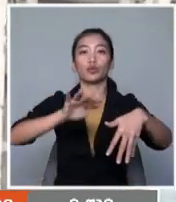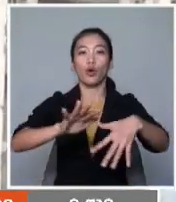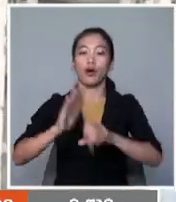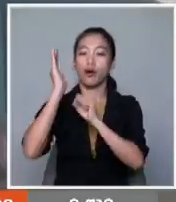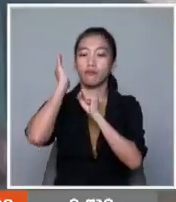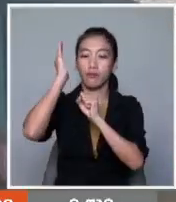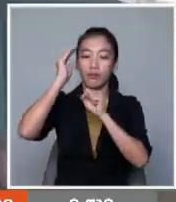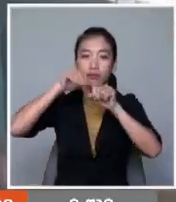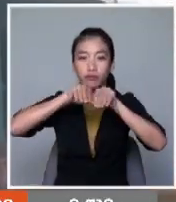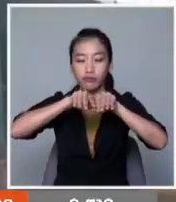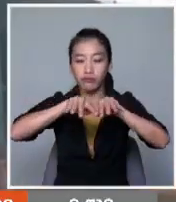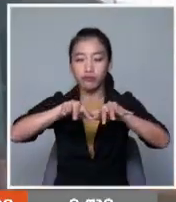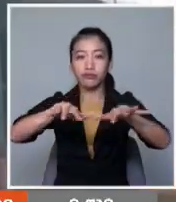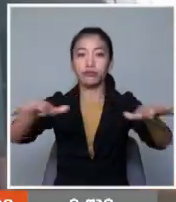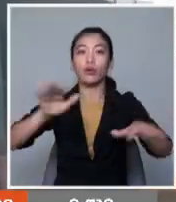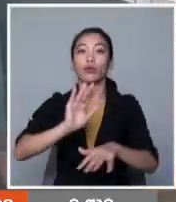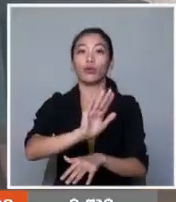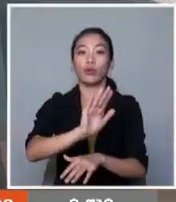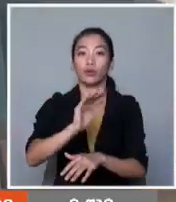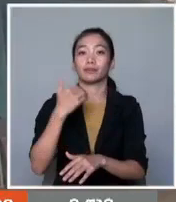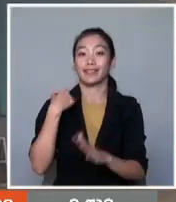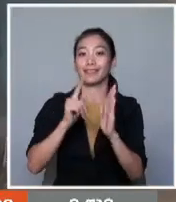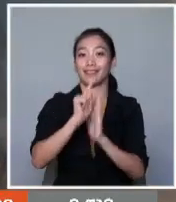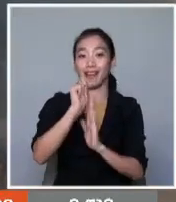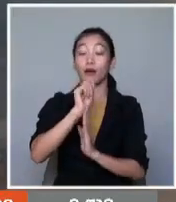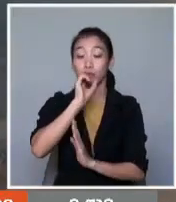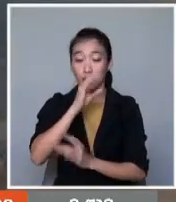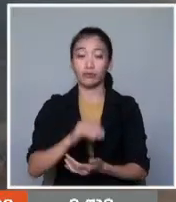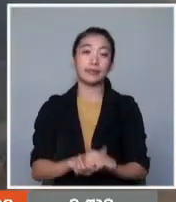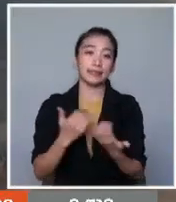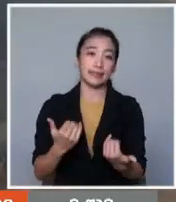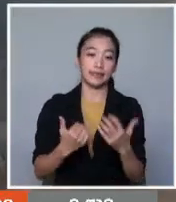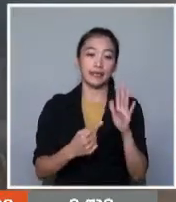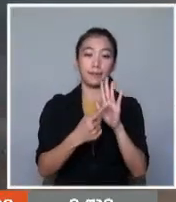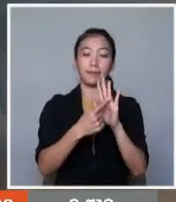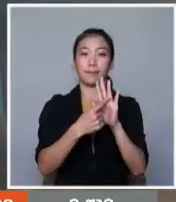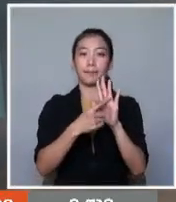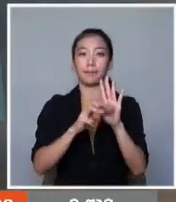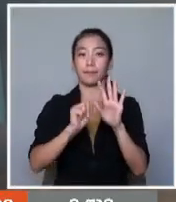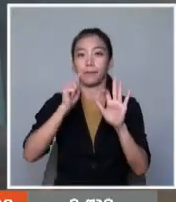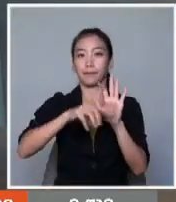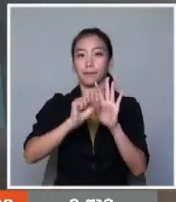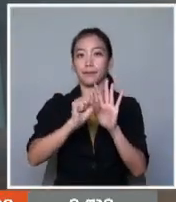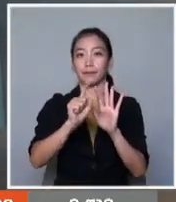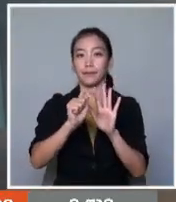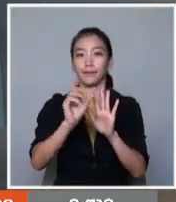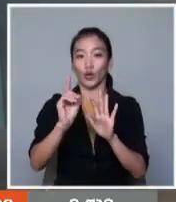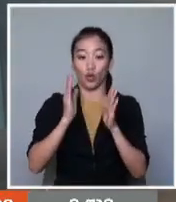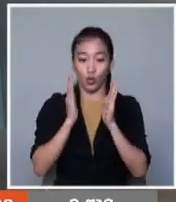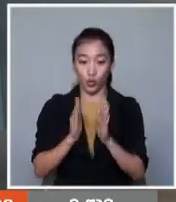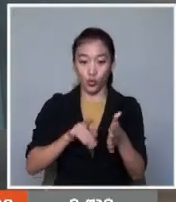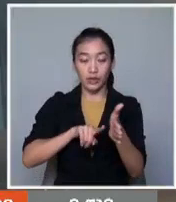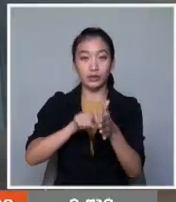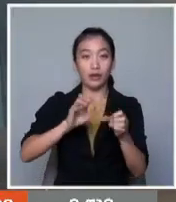สถานการณ์การระบาดในจังหวัดค่ะบอกว่าขณะนี้เนี่ยที่แม่สอดมีผู้รักษาตัวติดเชื้อกู 19อยู่